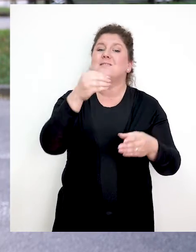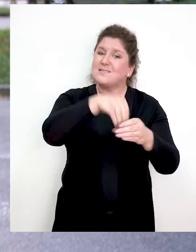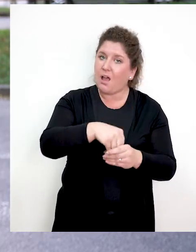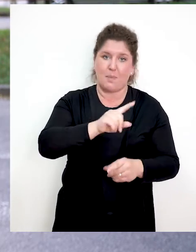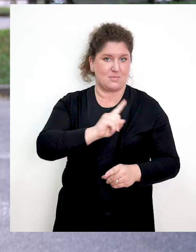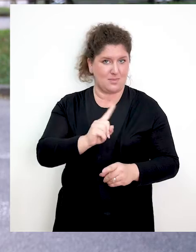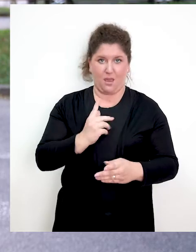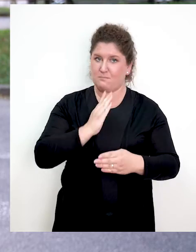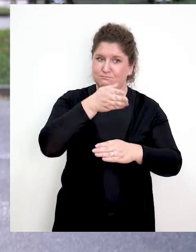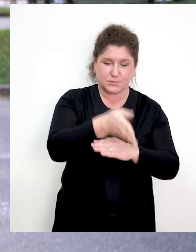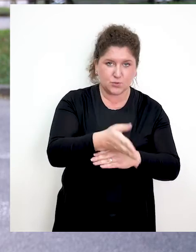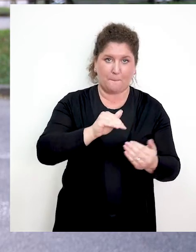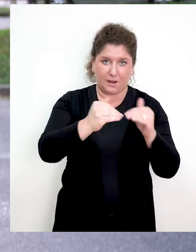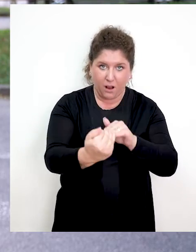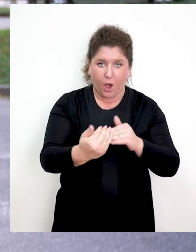sintagmu da